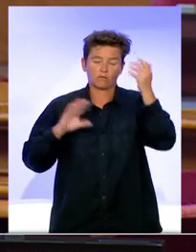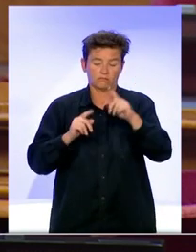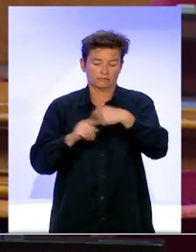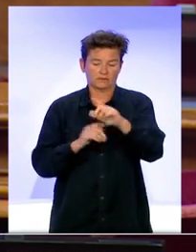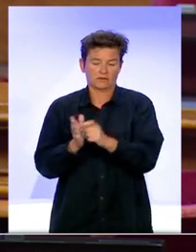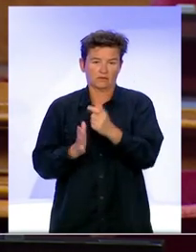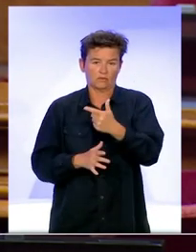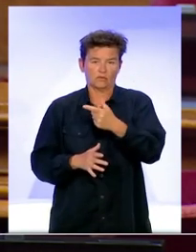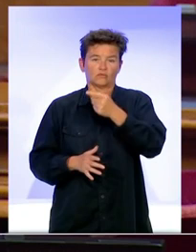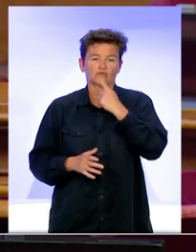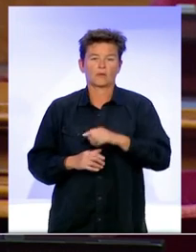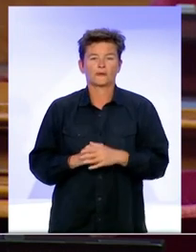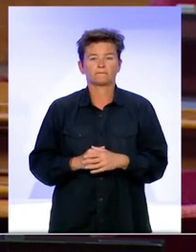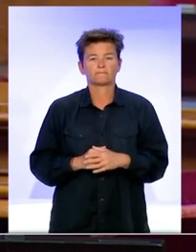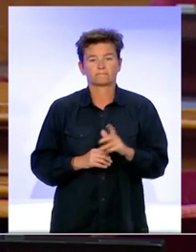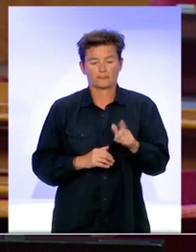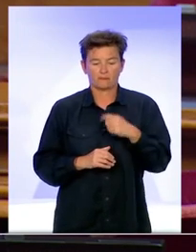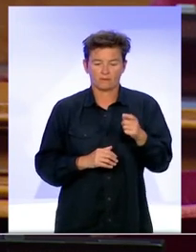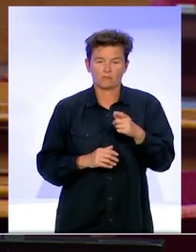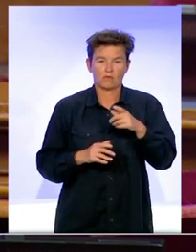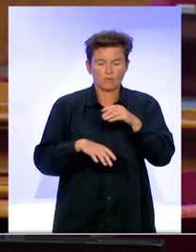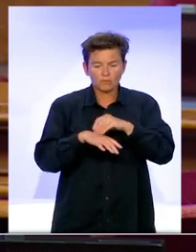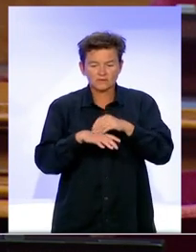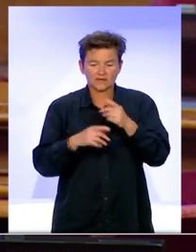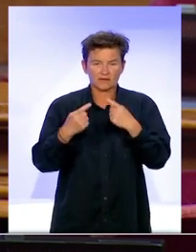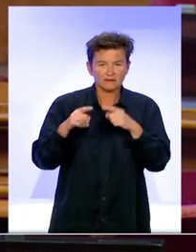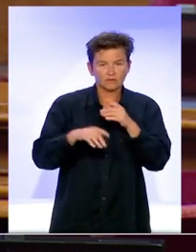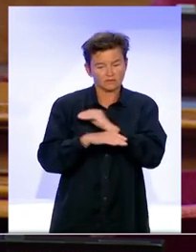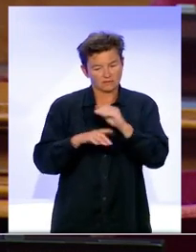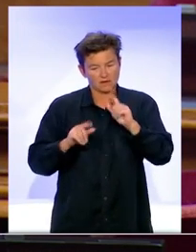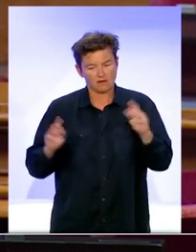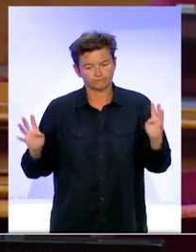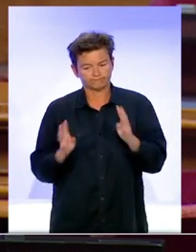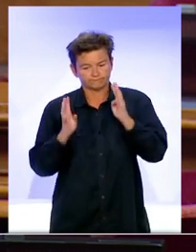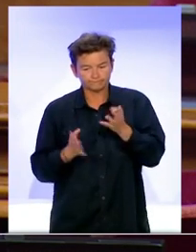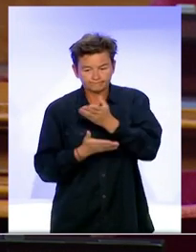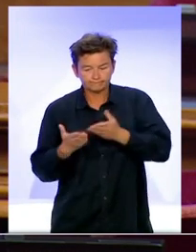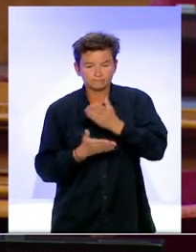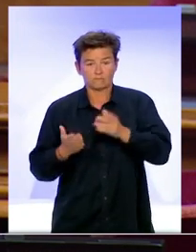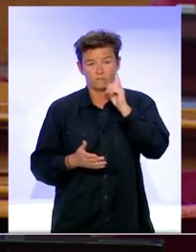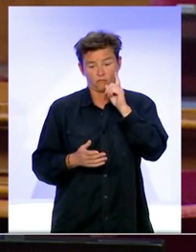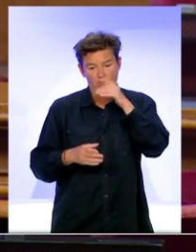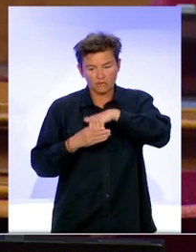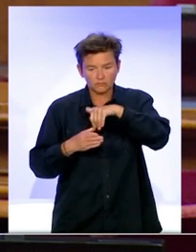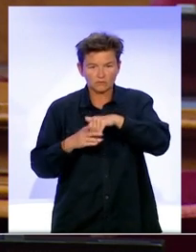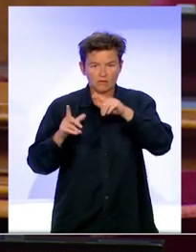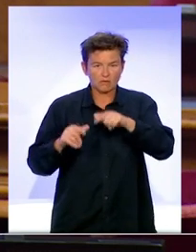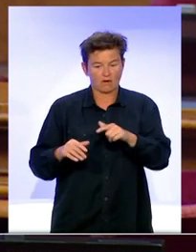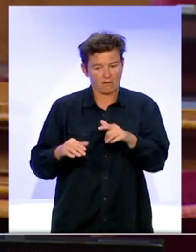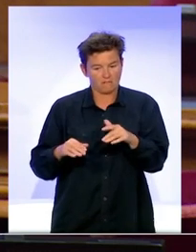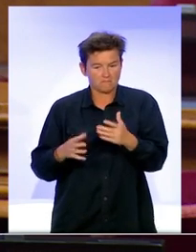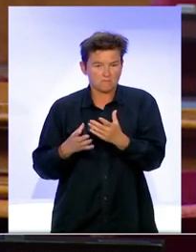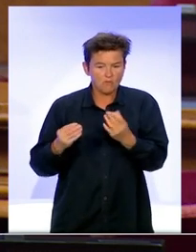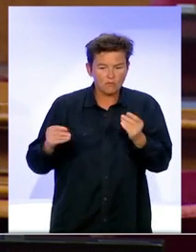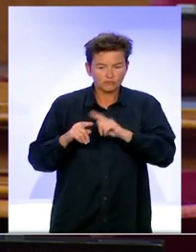de défense et de sécurité nationale. Le choix de cette instance tient sans doute à la nature des manifestations qui se déroulent dans ce parc,